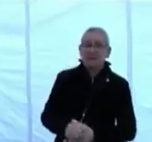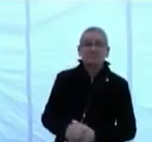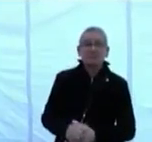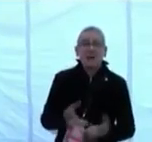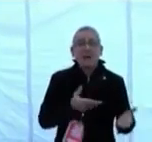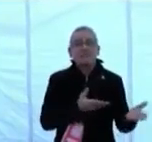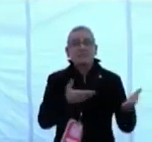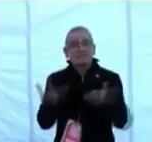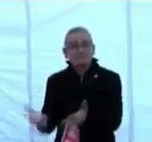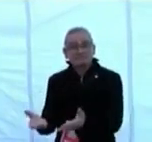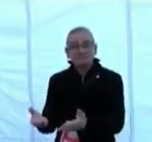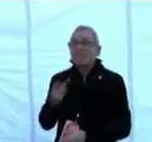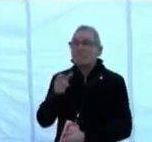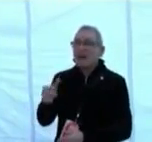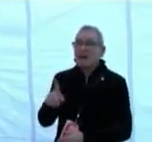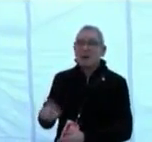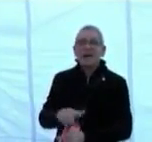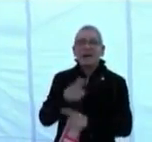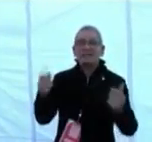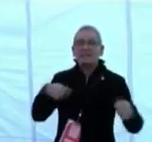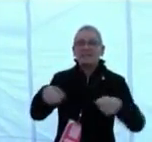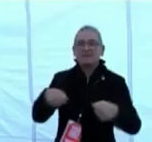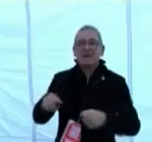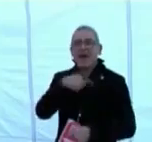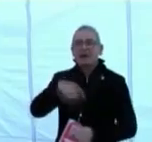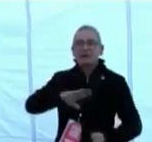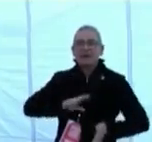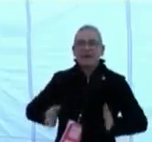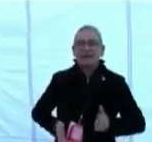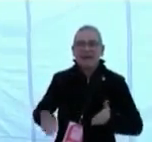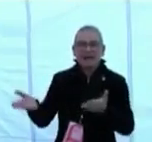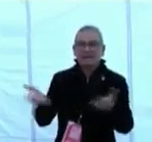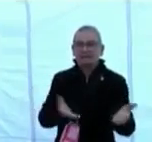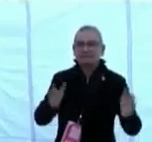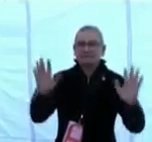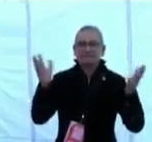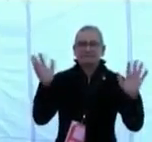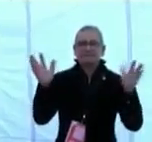peccato che tanto impegno venisse vanificato dal fatto che i conti non tornano.